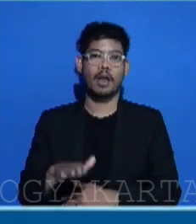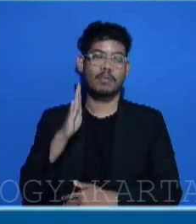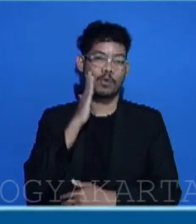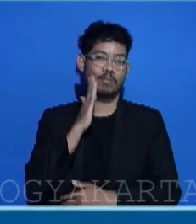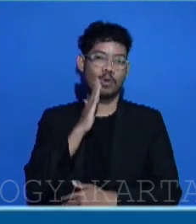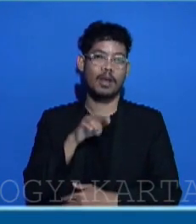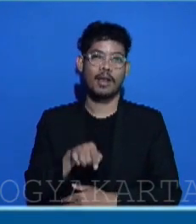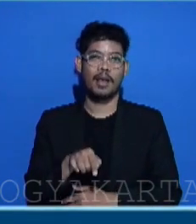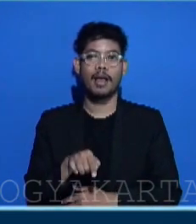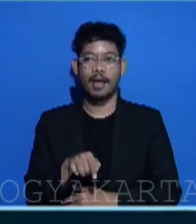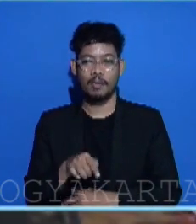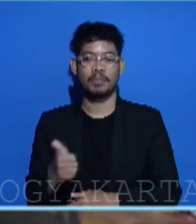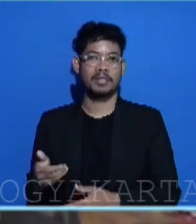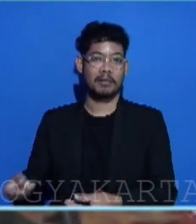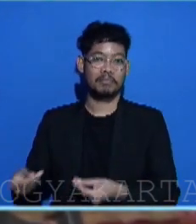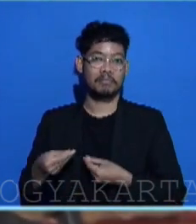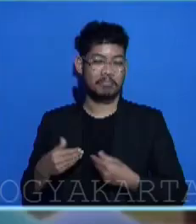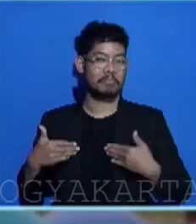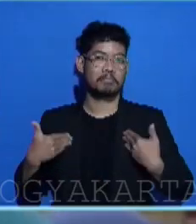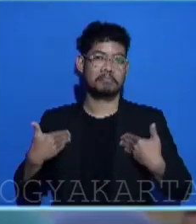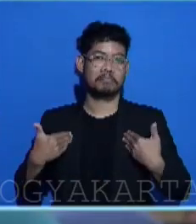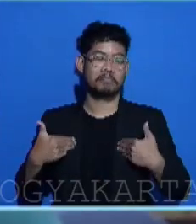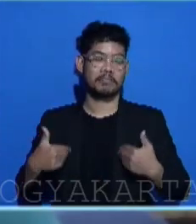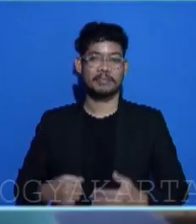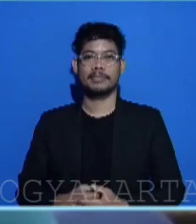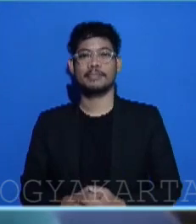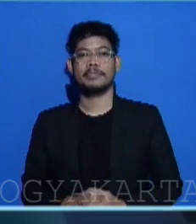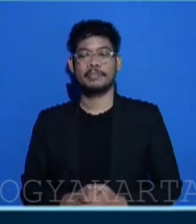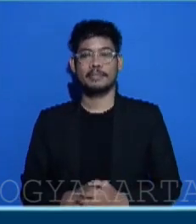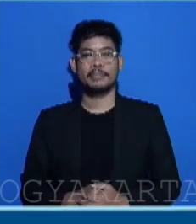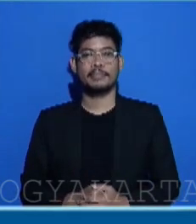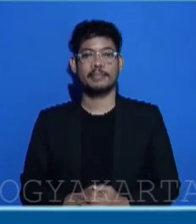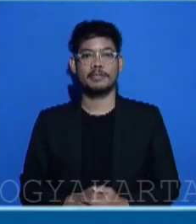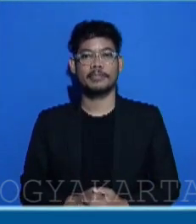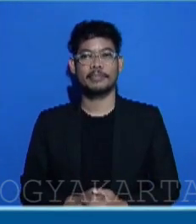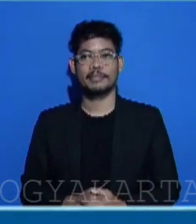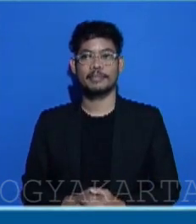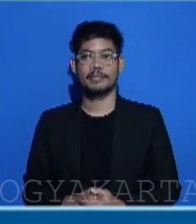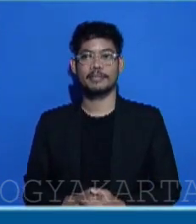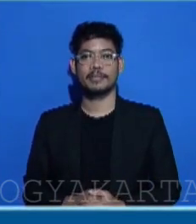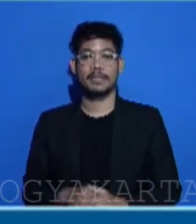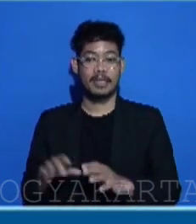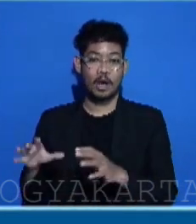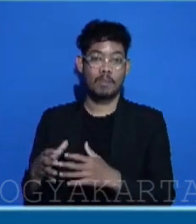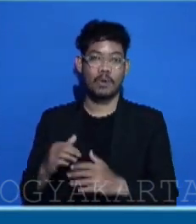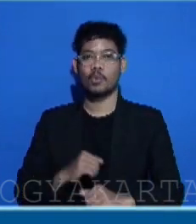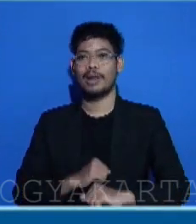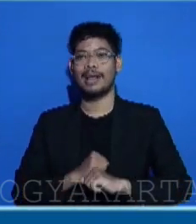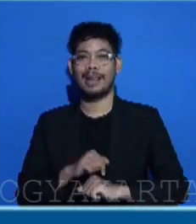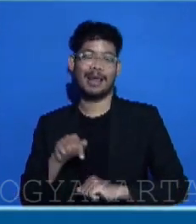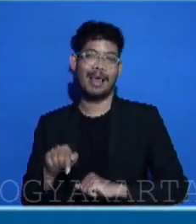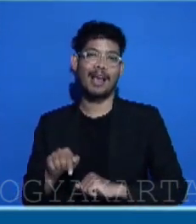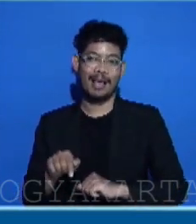anak itu bisa menerima kesenian ini pun paguyuban kesenian Doger menikung aja